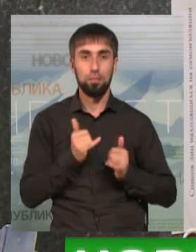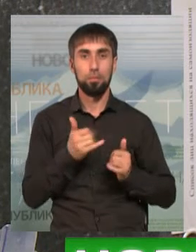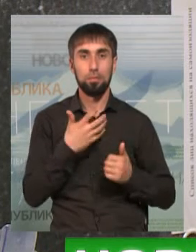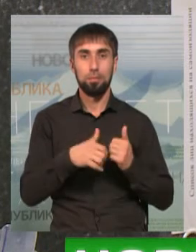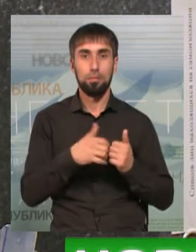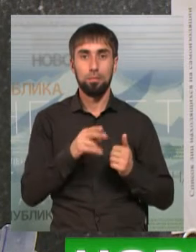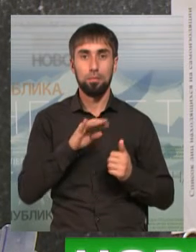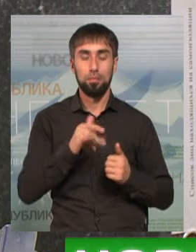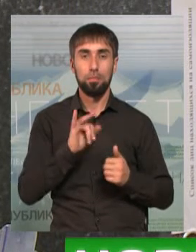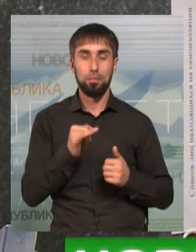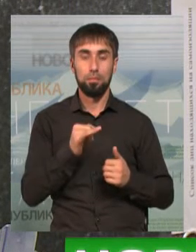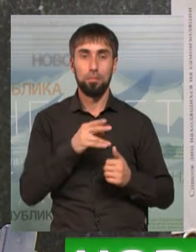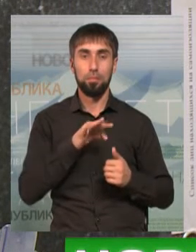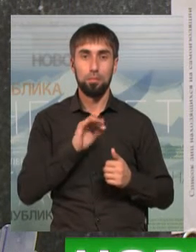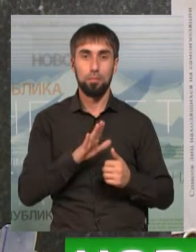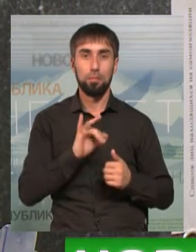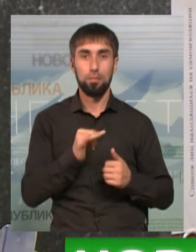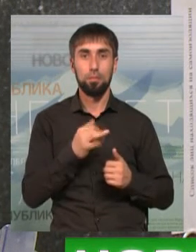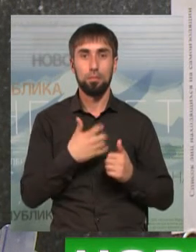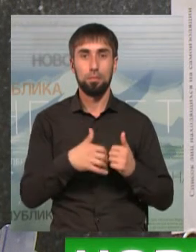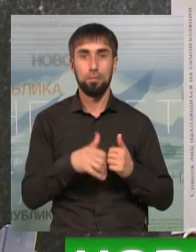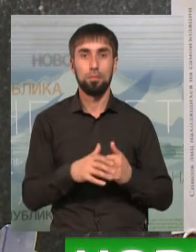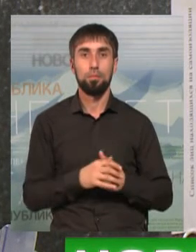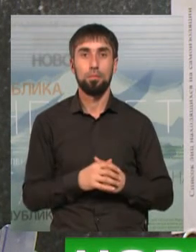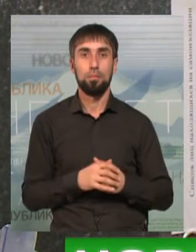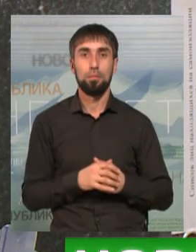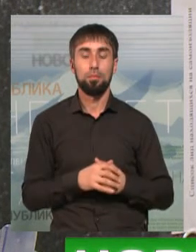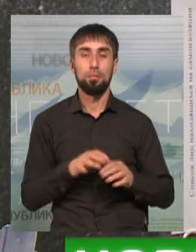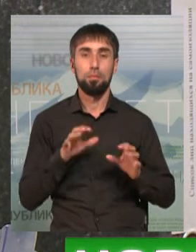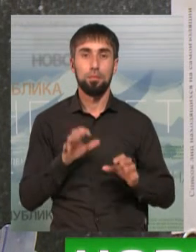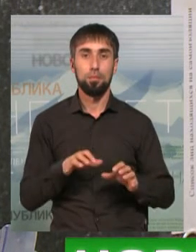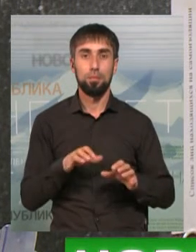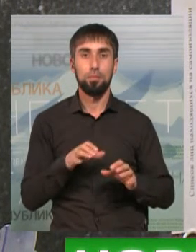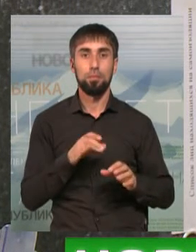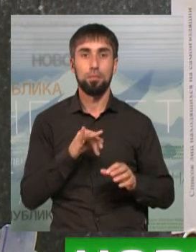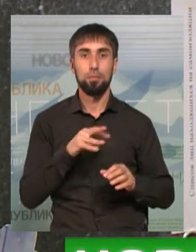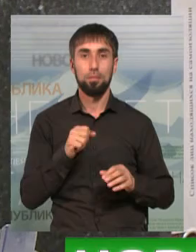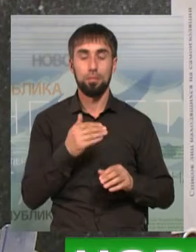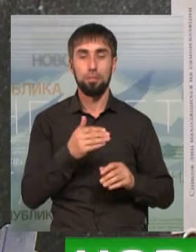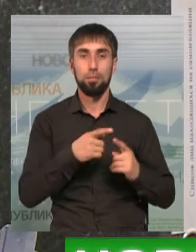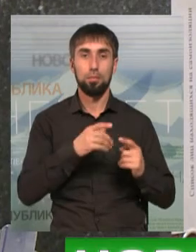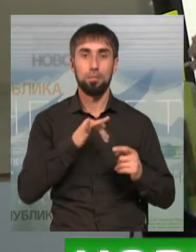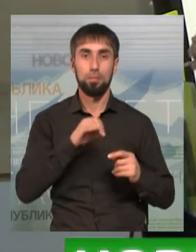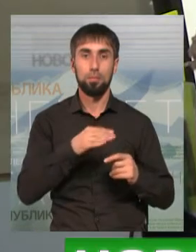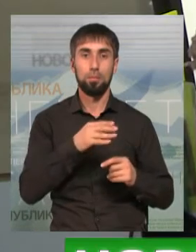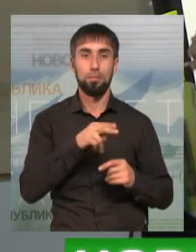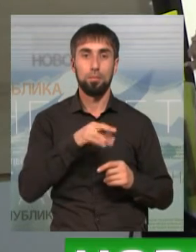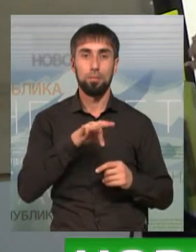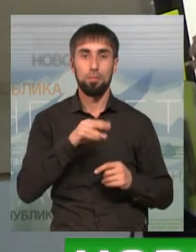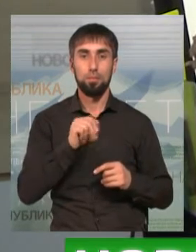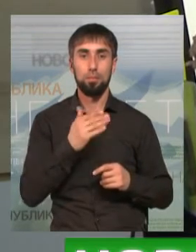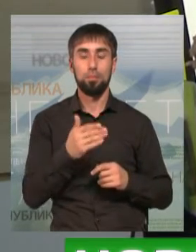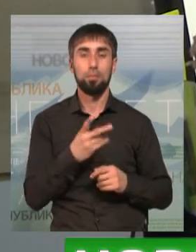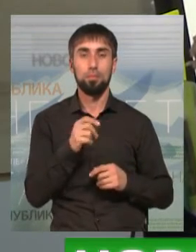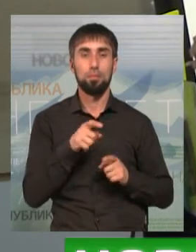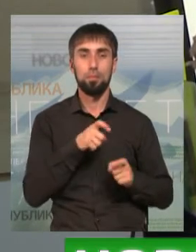коллег, среди коллектива, так и среди представителей системы субъектов профилактики. Они не гонятся